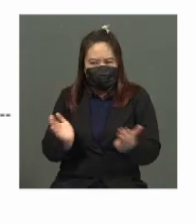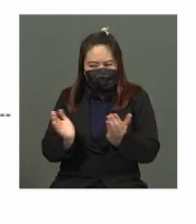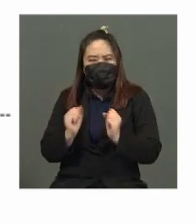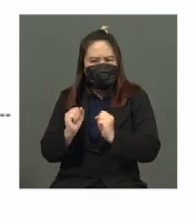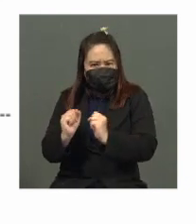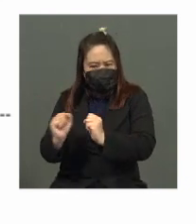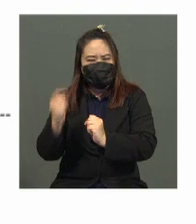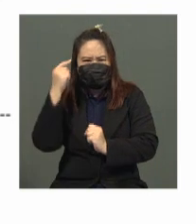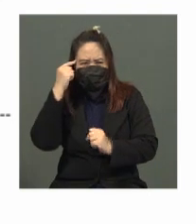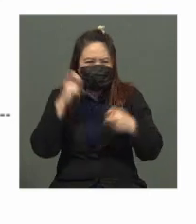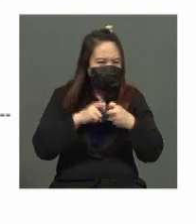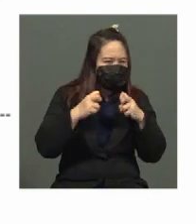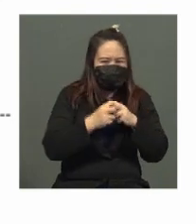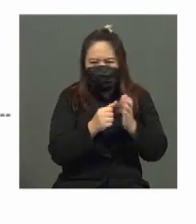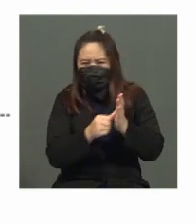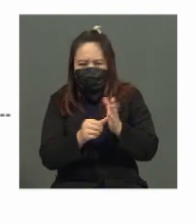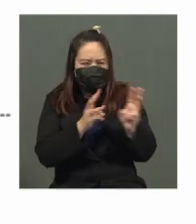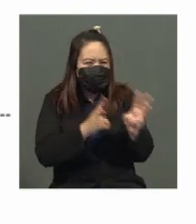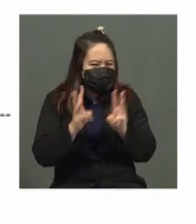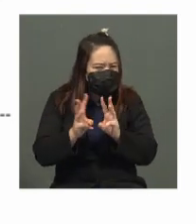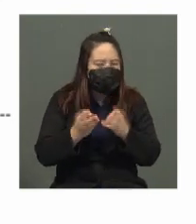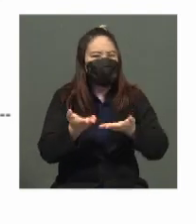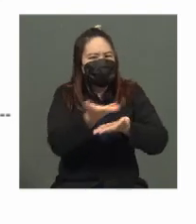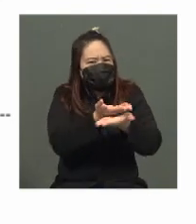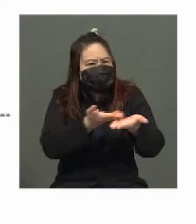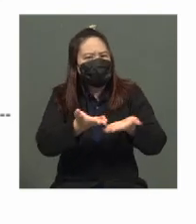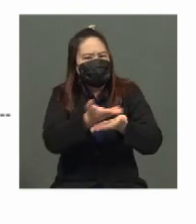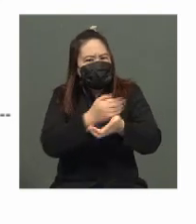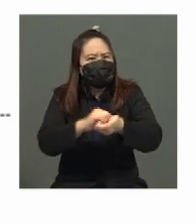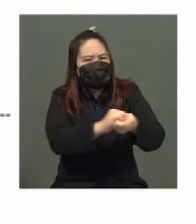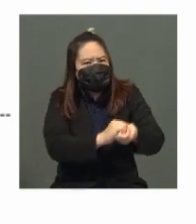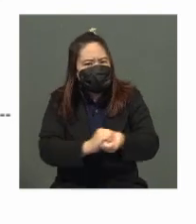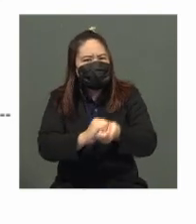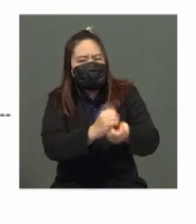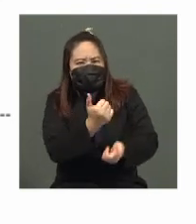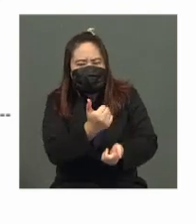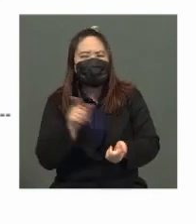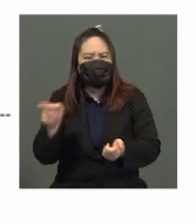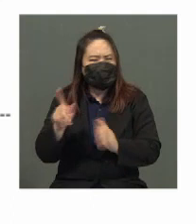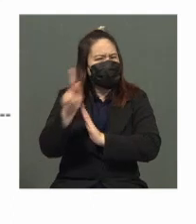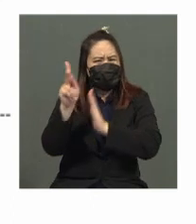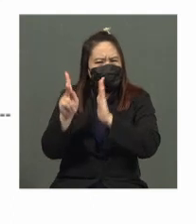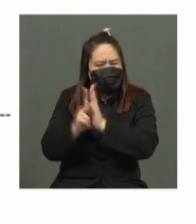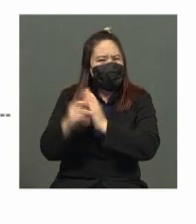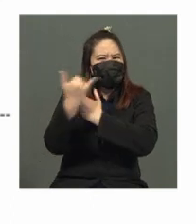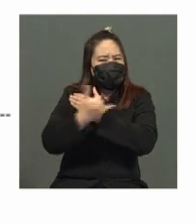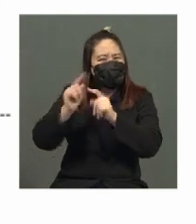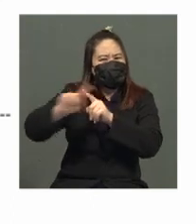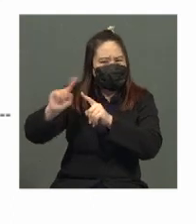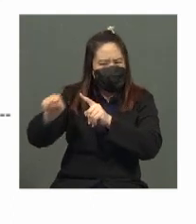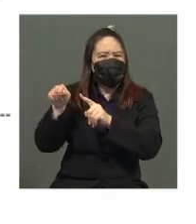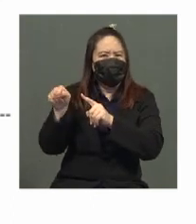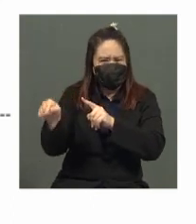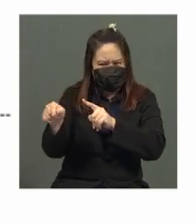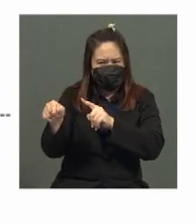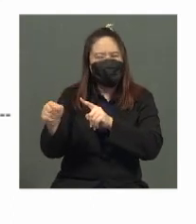ามในการแรงหาทางออกที่สัติ ผ่านกรอบเจราจาที่สอดคร้องกับกฎปัริหรปราชาชาติและกฎหมายระหวางประเทศที่ยึดมนใน